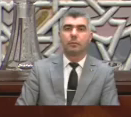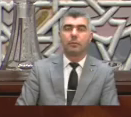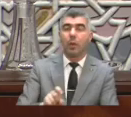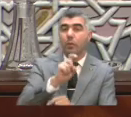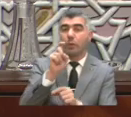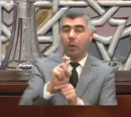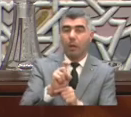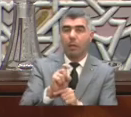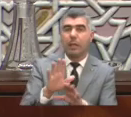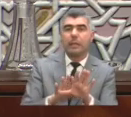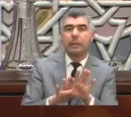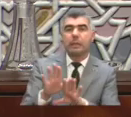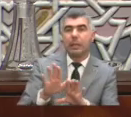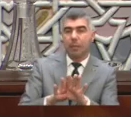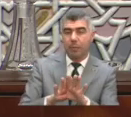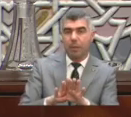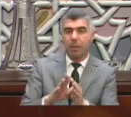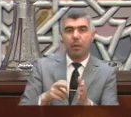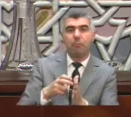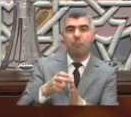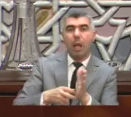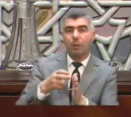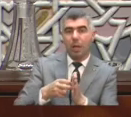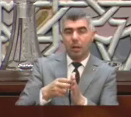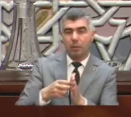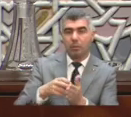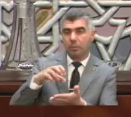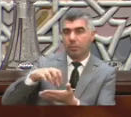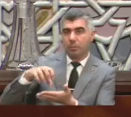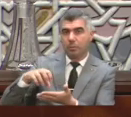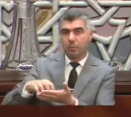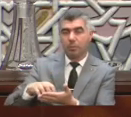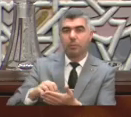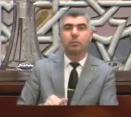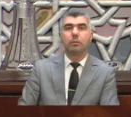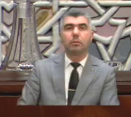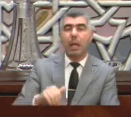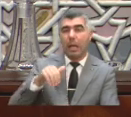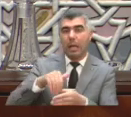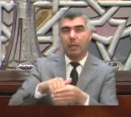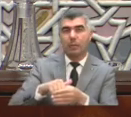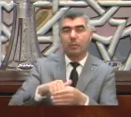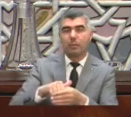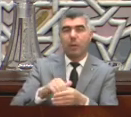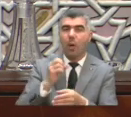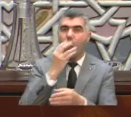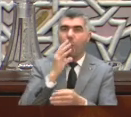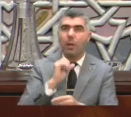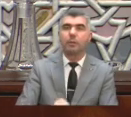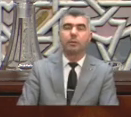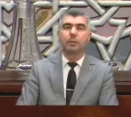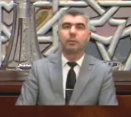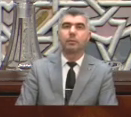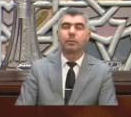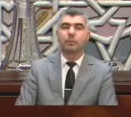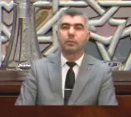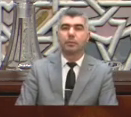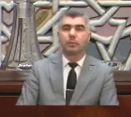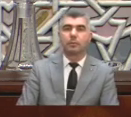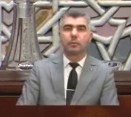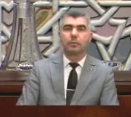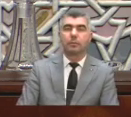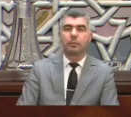أن جعل تدبير قطاع السكك الحديدية للسيدة والسادة النواب المحترمين من فريق الاشتراكية المعارضة